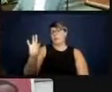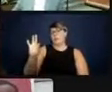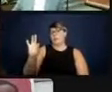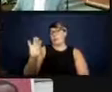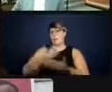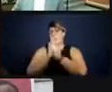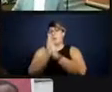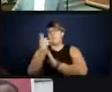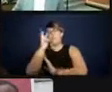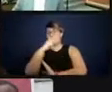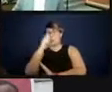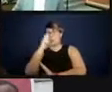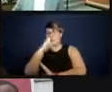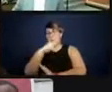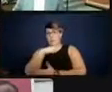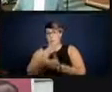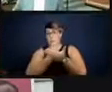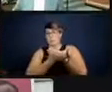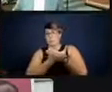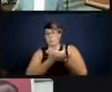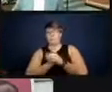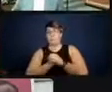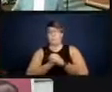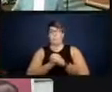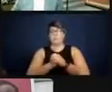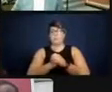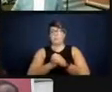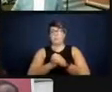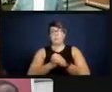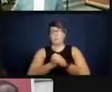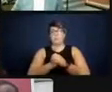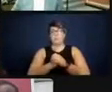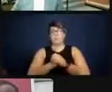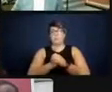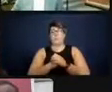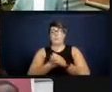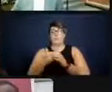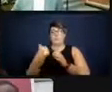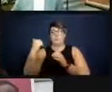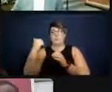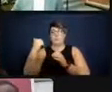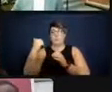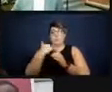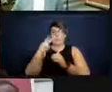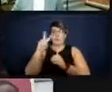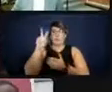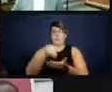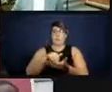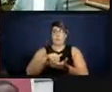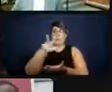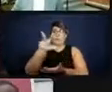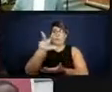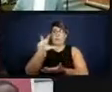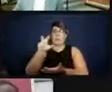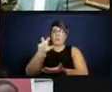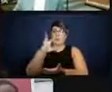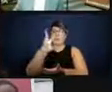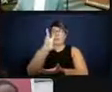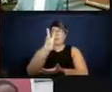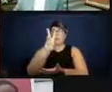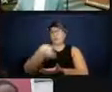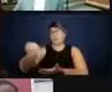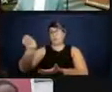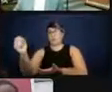wanafunzi wanaingia katika darasa la tisa, unaona kuwa kuna idadi ya wanafunzi hawa inapungua